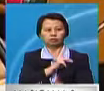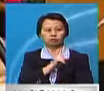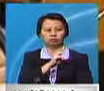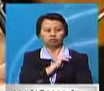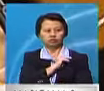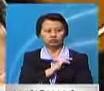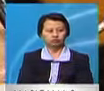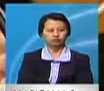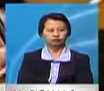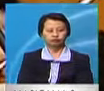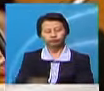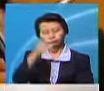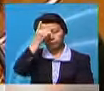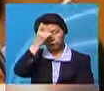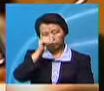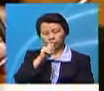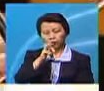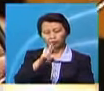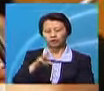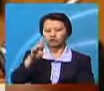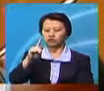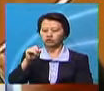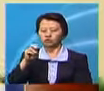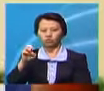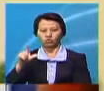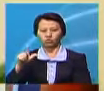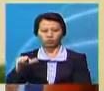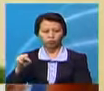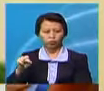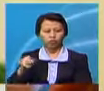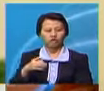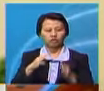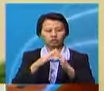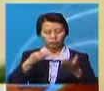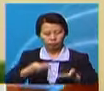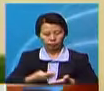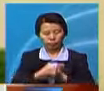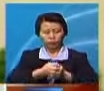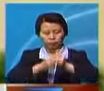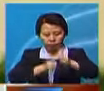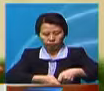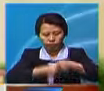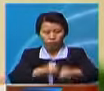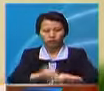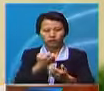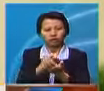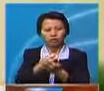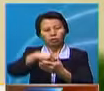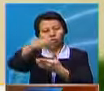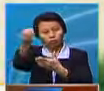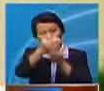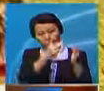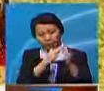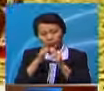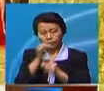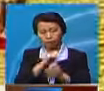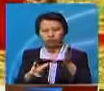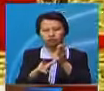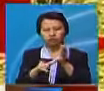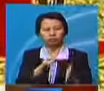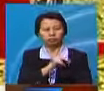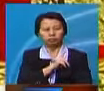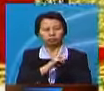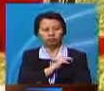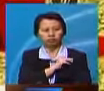Menteri. Dato' Ahmad Douglas Unggah Hembas pula dilantik Menteri Permodenan Pertanian dan Ekonomi Luar Bandar selain timbalan Ketua